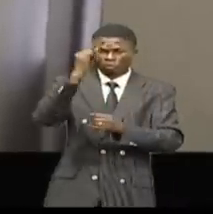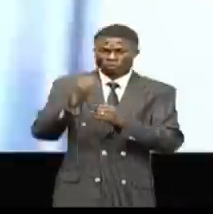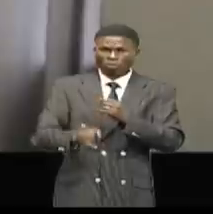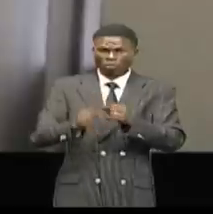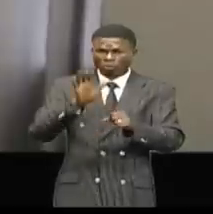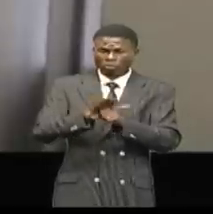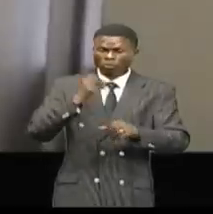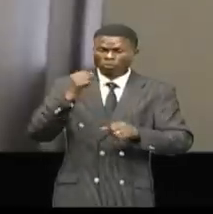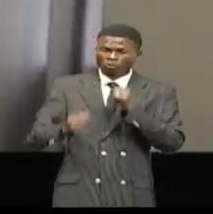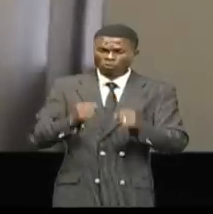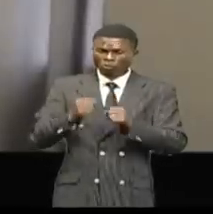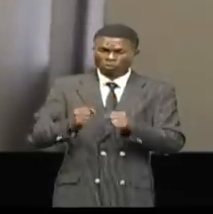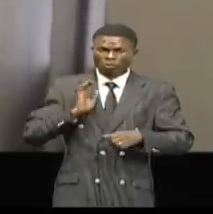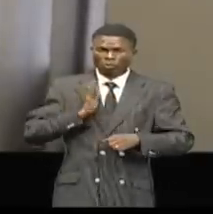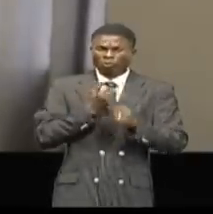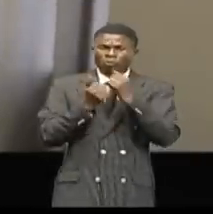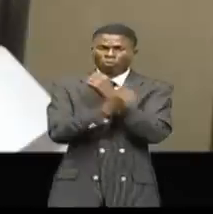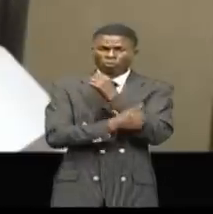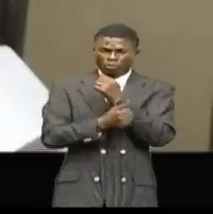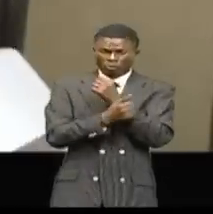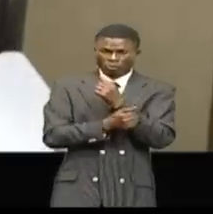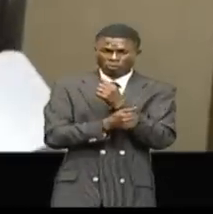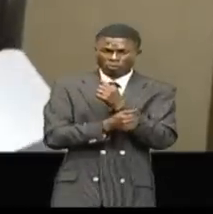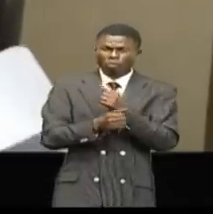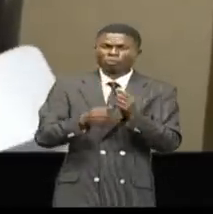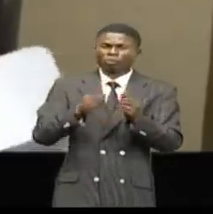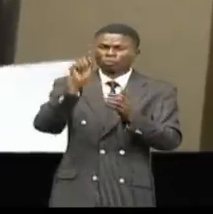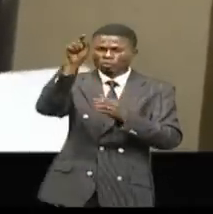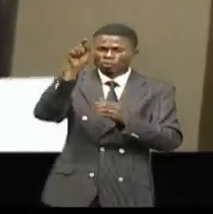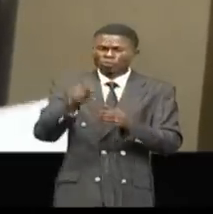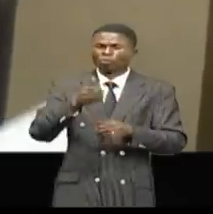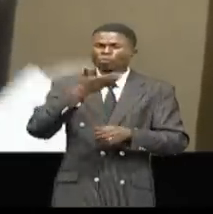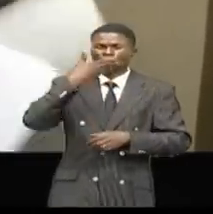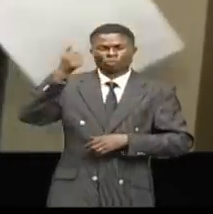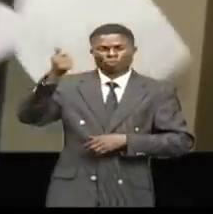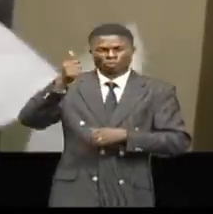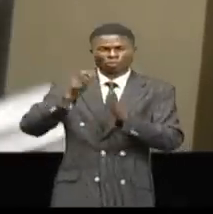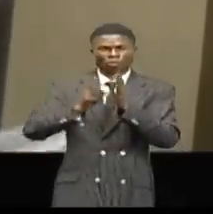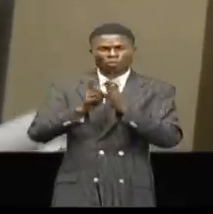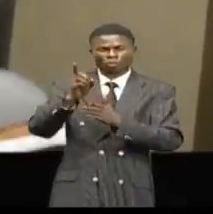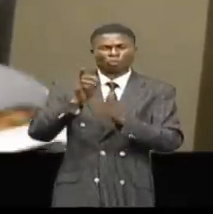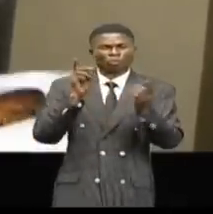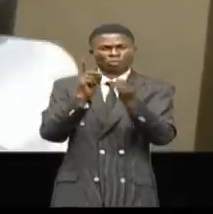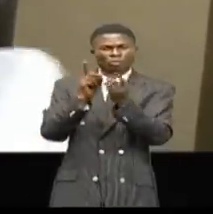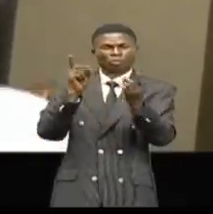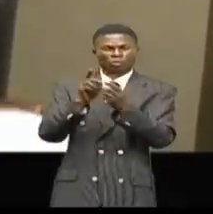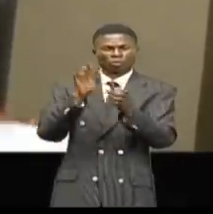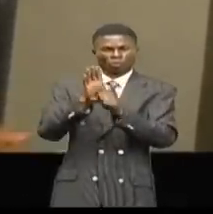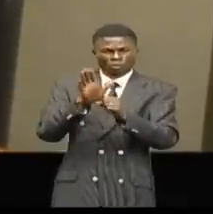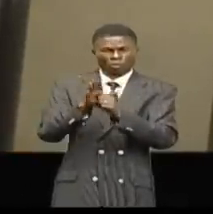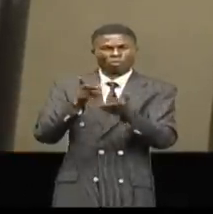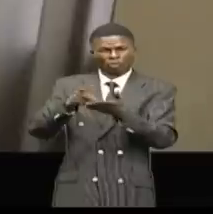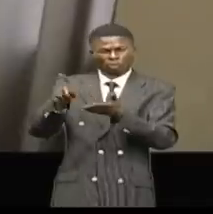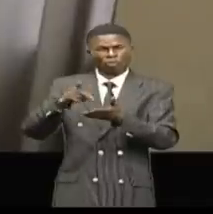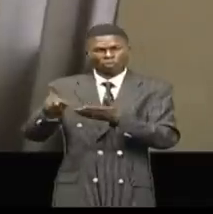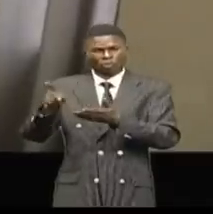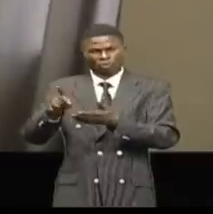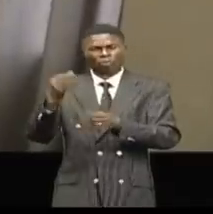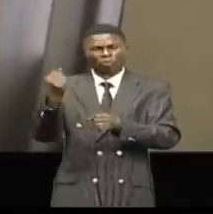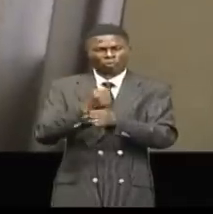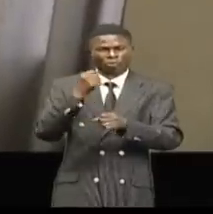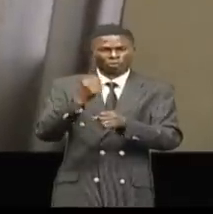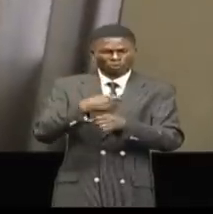plusieurs efforts, notre pays a été coté favorablement et est redevenu fréquentable et récompensant ainsi le